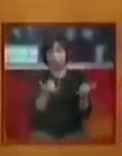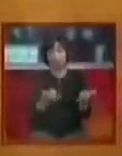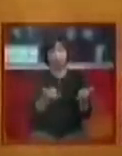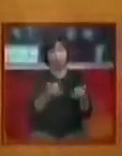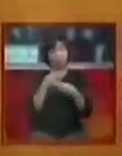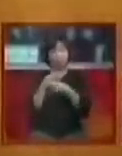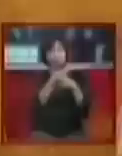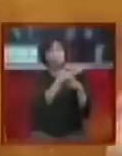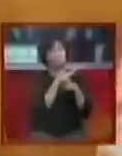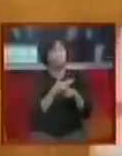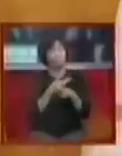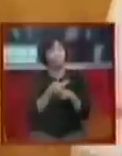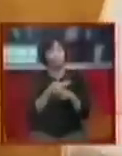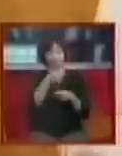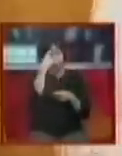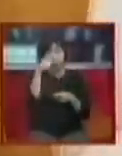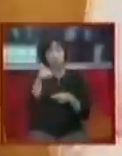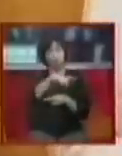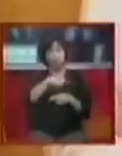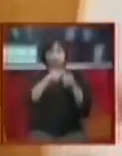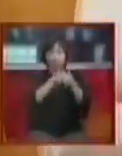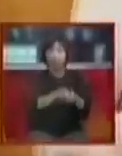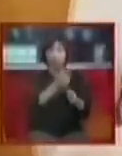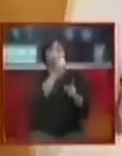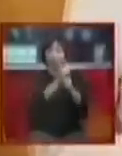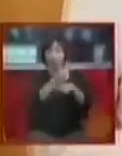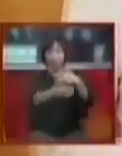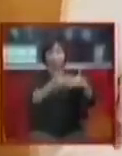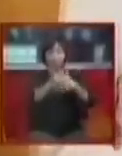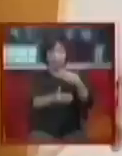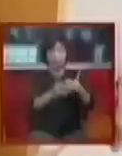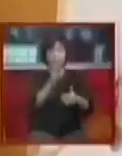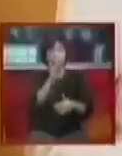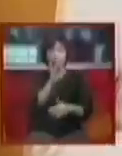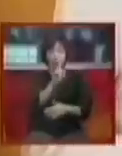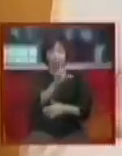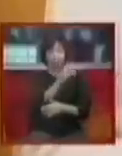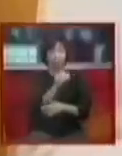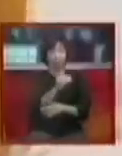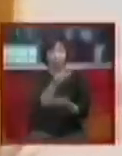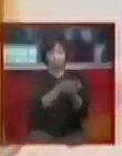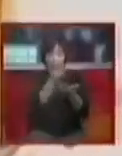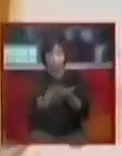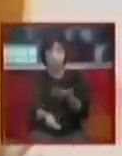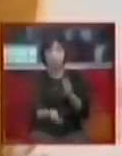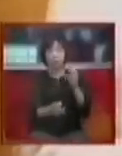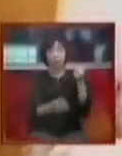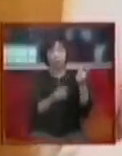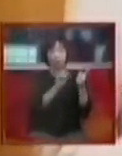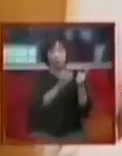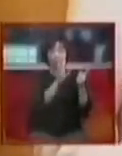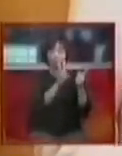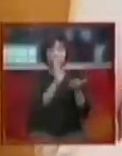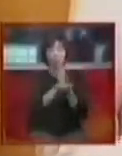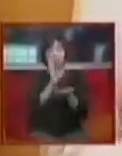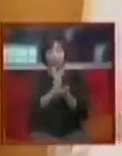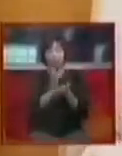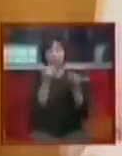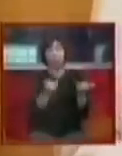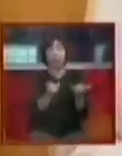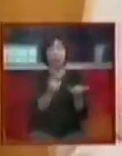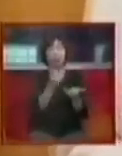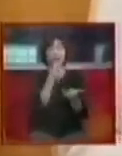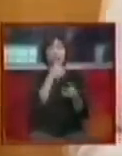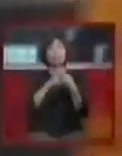sa DPWH. Dahil sa pagsunod sa tamang proseso ng bidding at procurement, 10.6 billion pesos na ang natipid